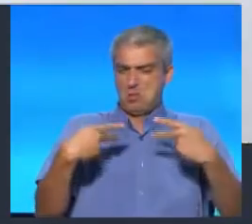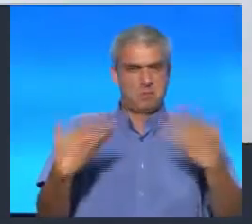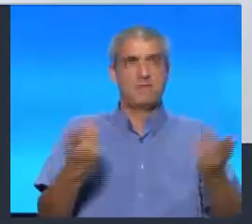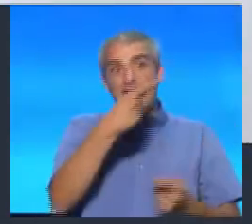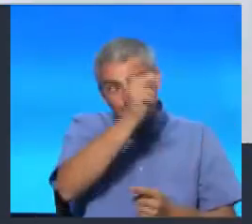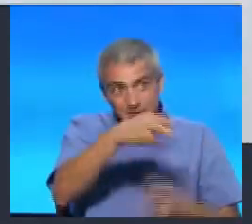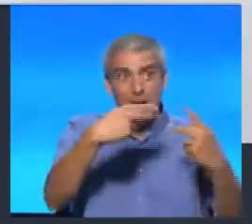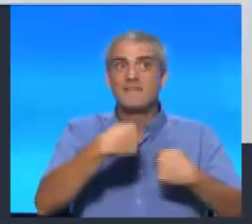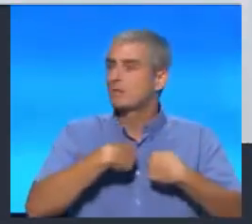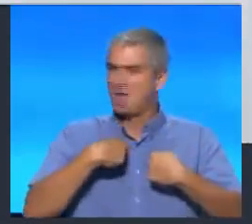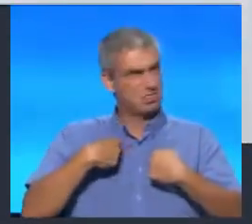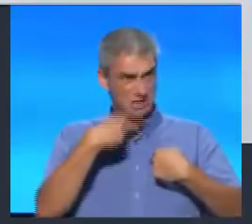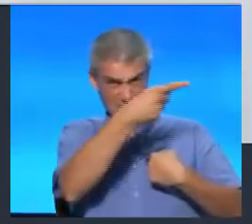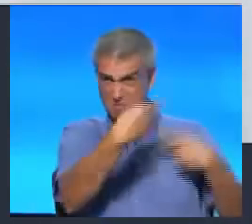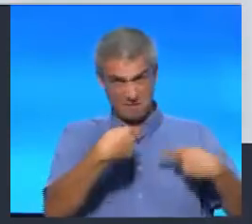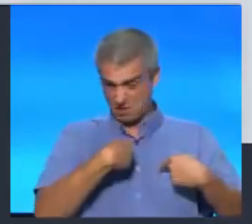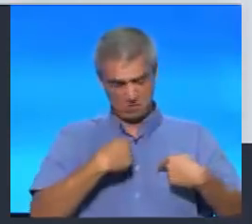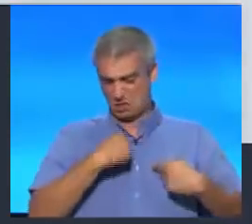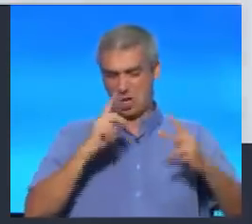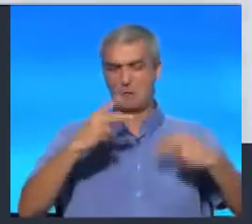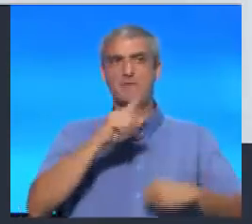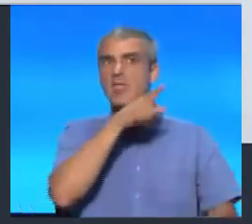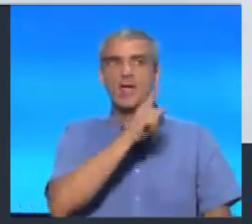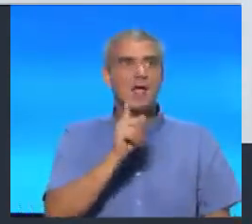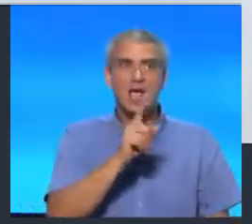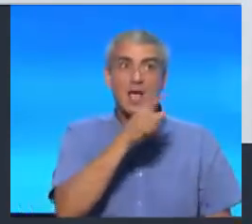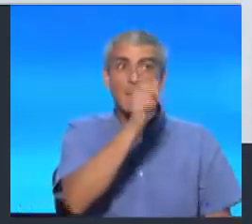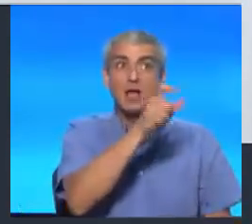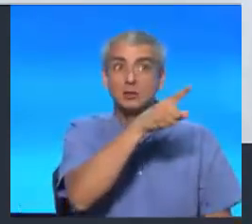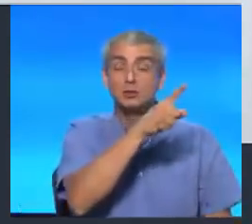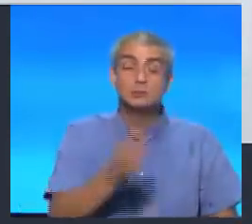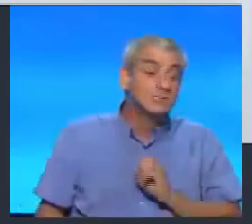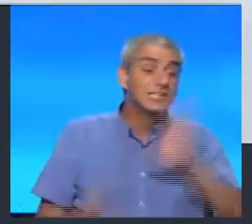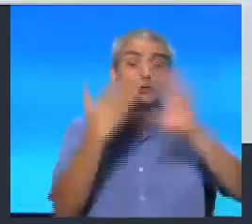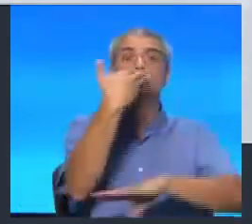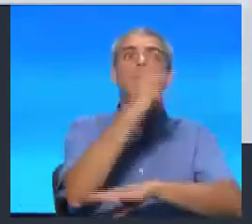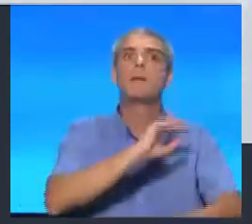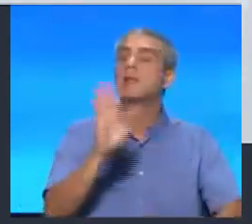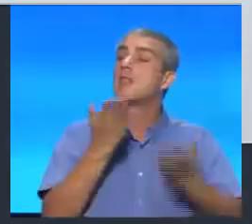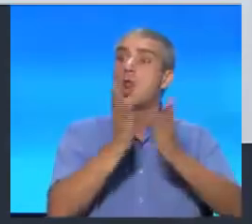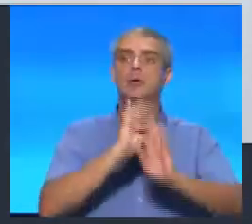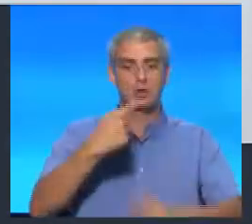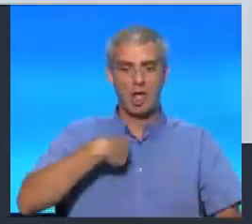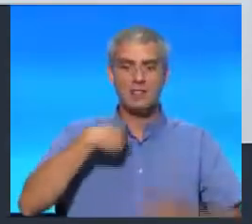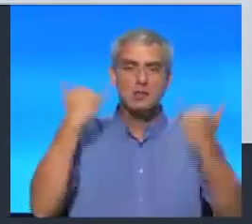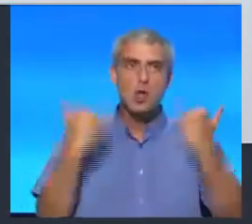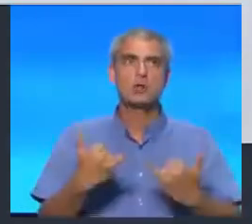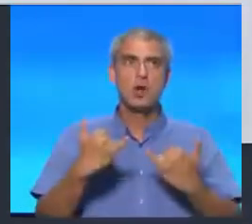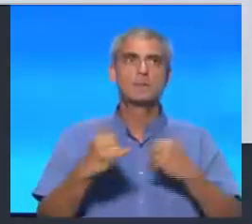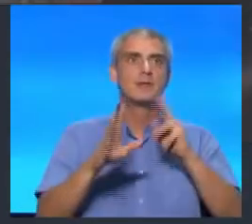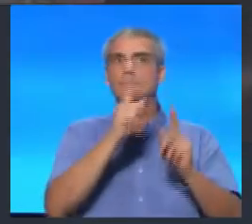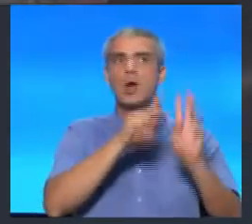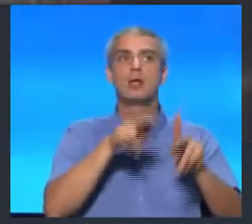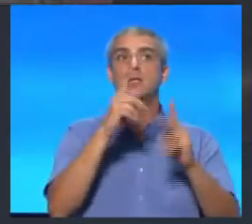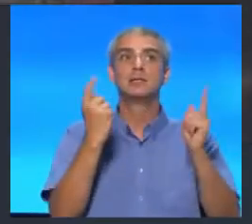לפחד מאיתנו, אני לא מפחדת מהם. הם לא, והאנשים האלה יגורשו מהמדינה. לא יעזור, אנחנו היום מתעסקו עם המשפחה לא